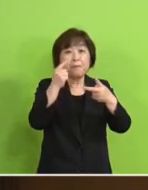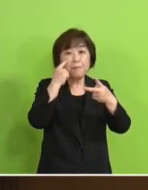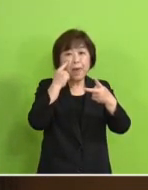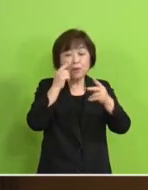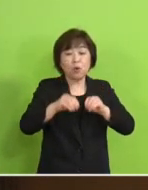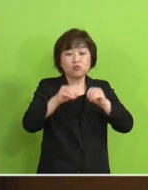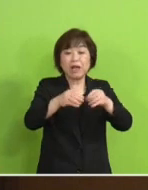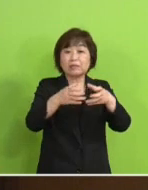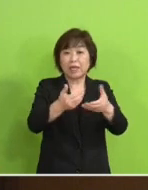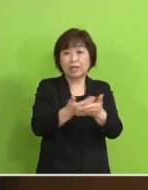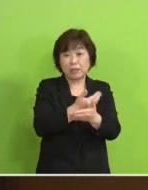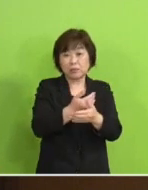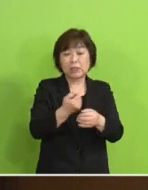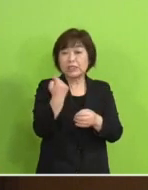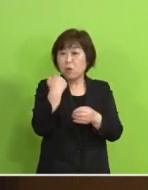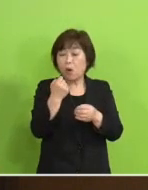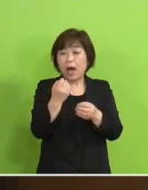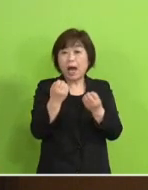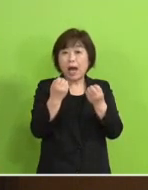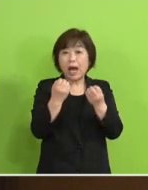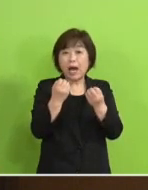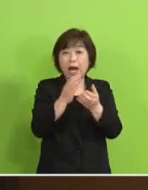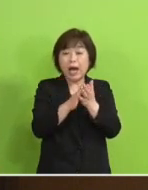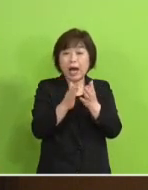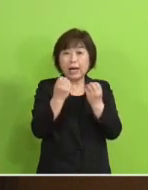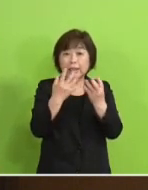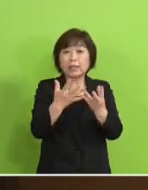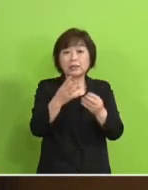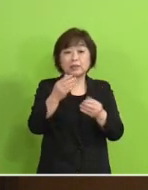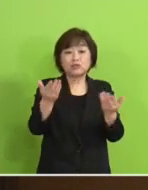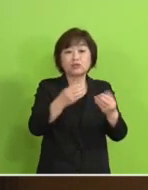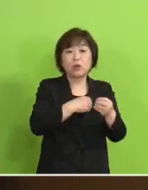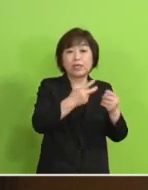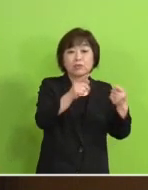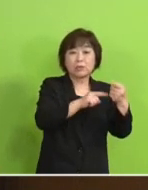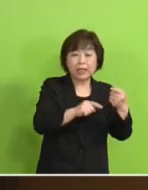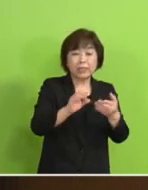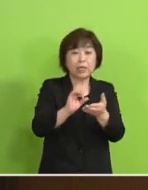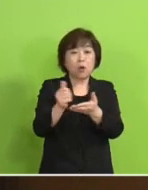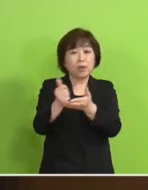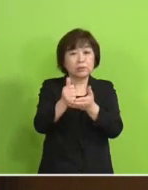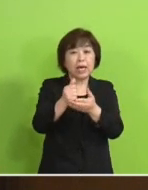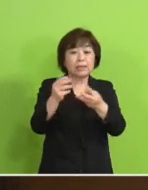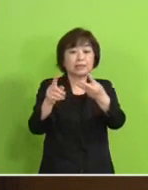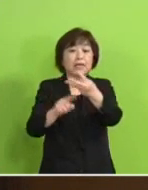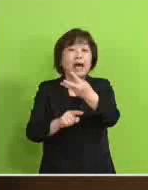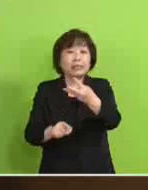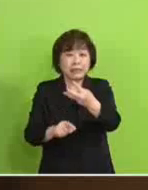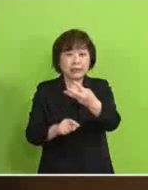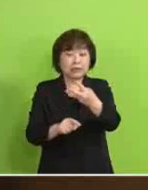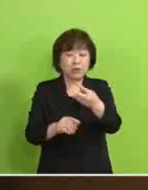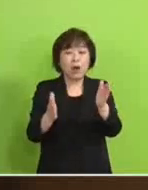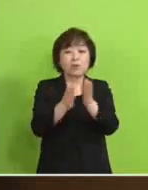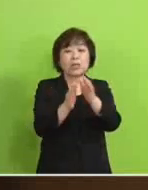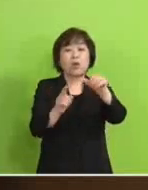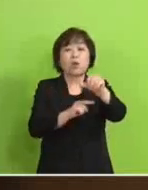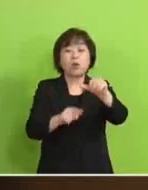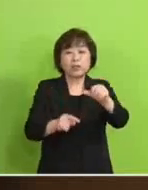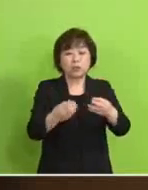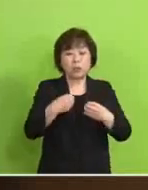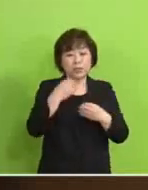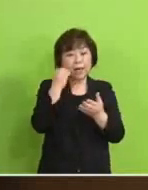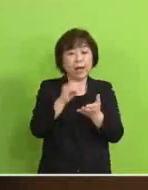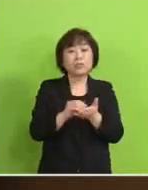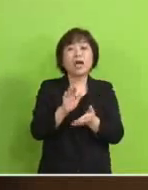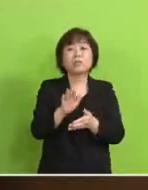。昨日は新たに従業員さん2名、利用客3名の5名の陽性が確認